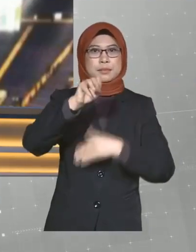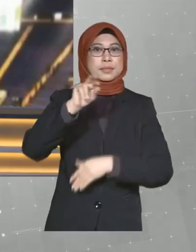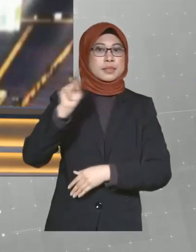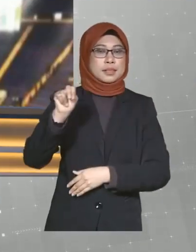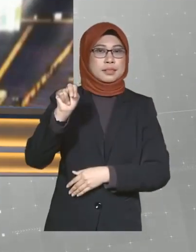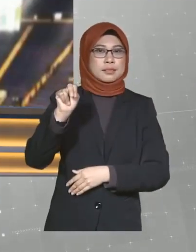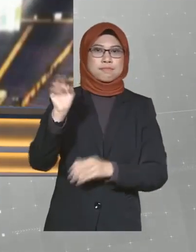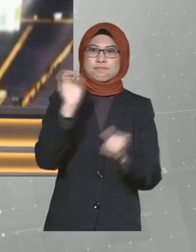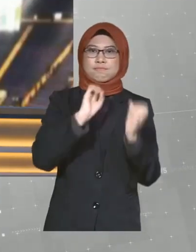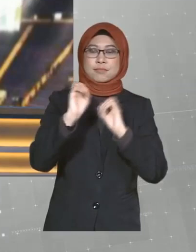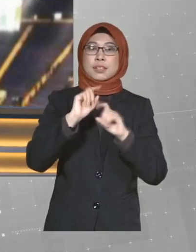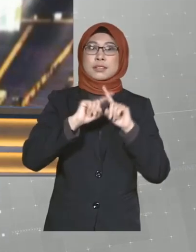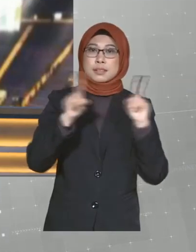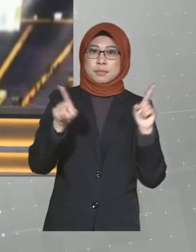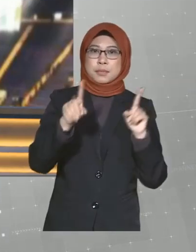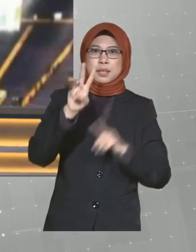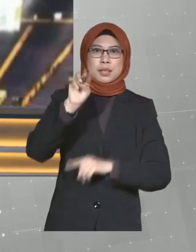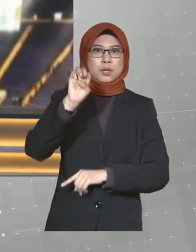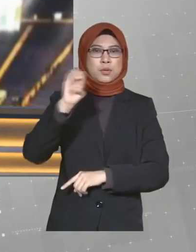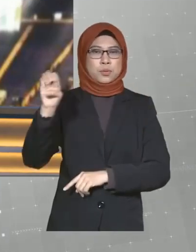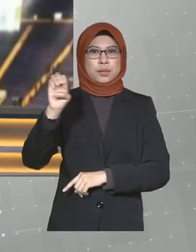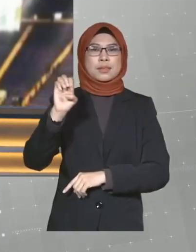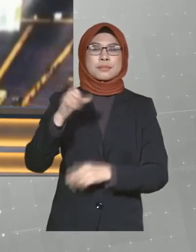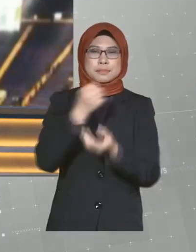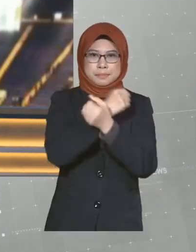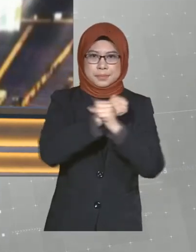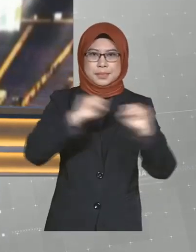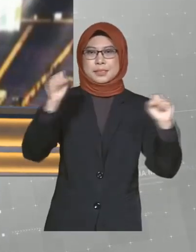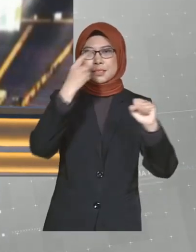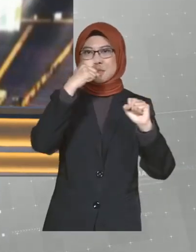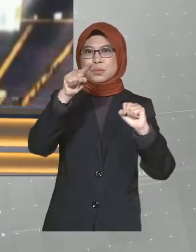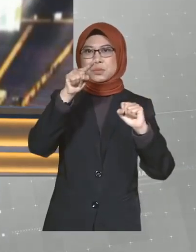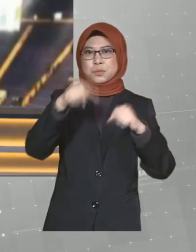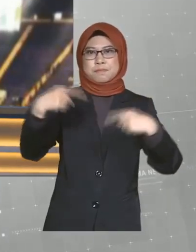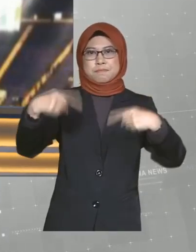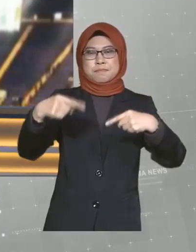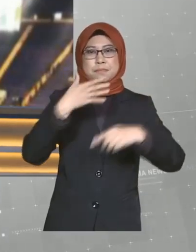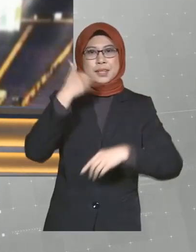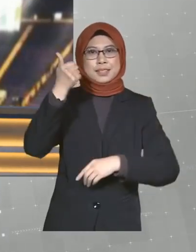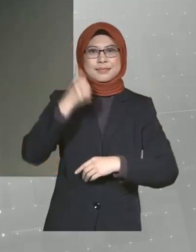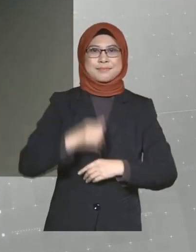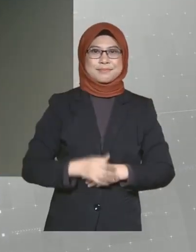Negara MSN. Namun Wee Wen tidak goyang, malah bersedia untuk kembali menggegar gelanggang.